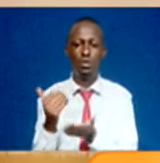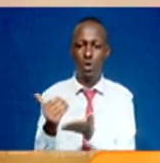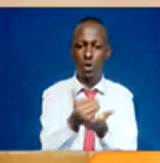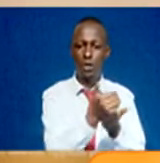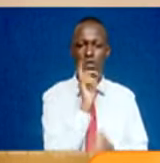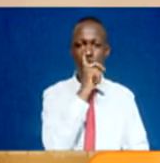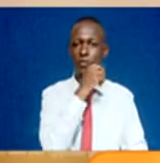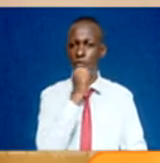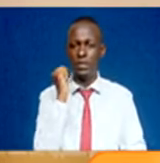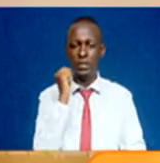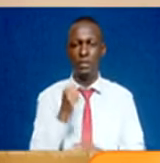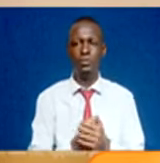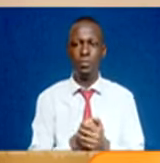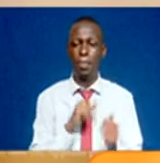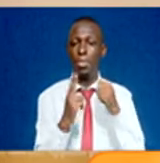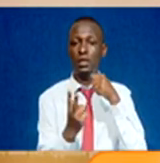75%